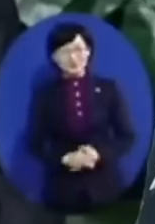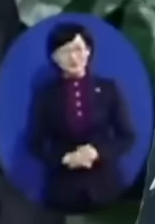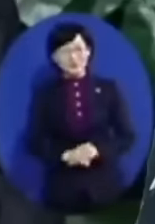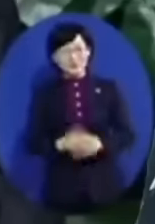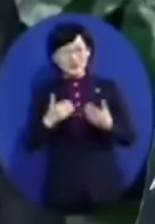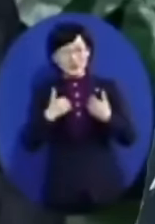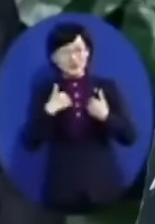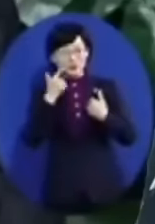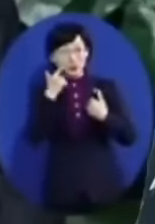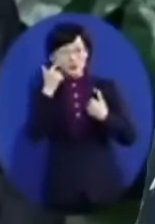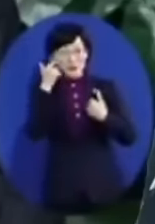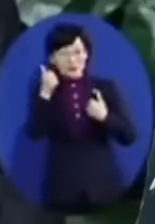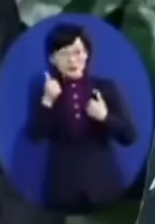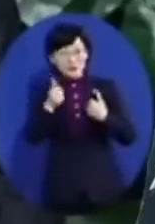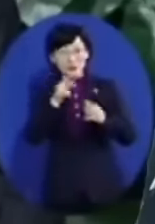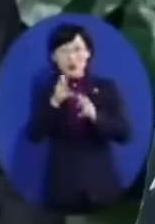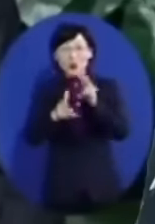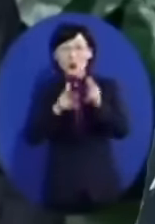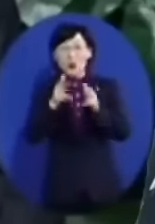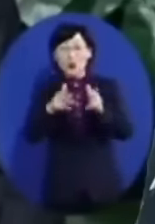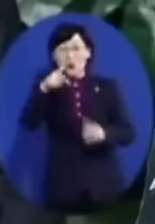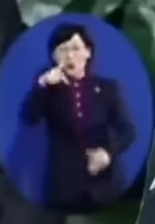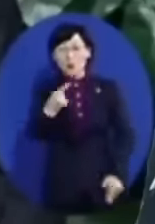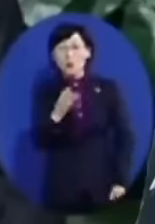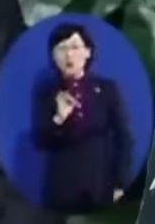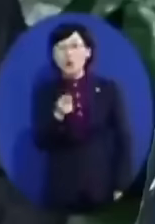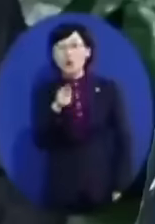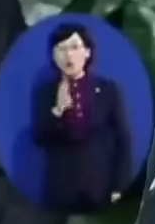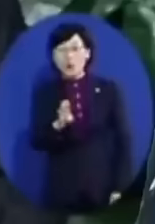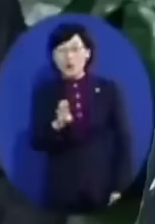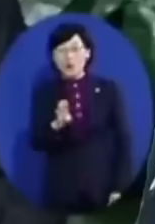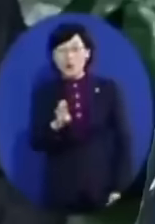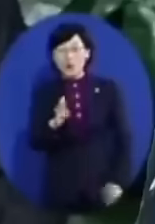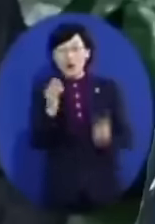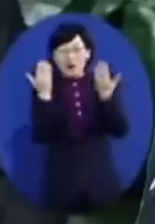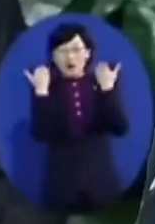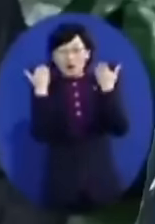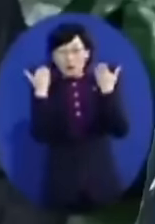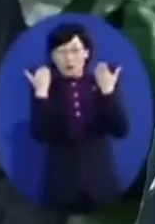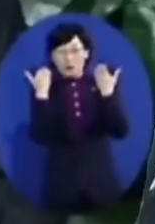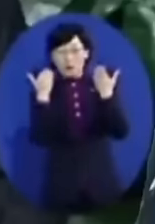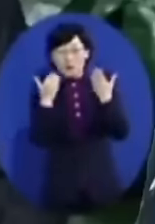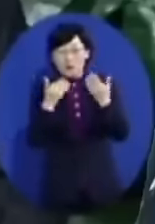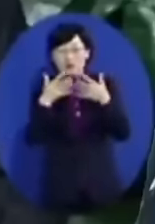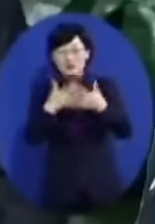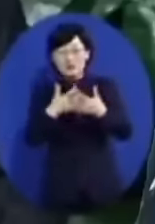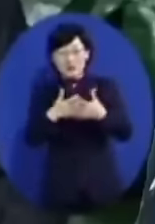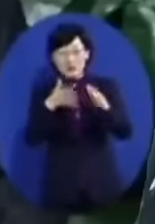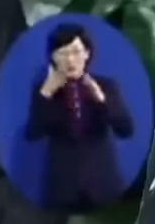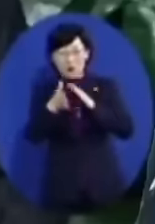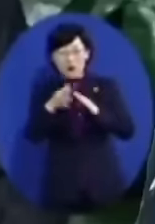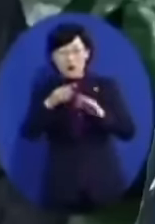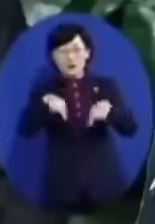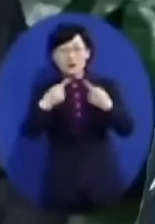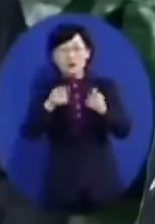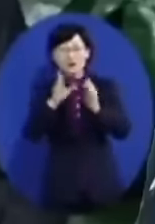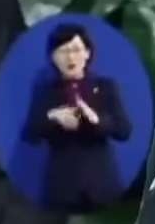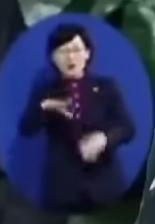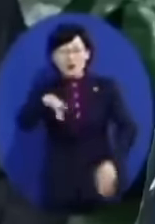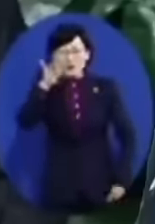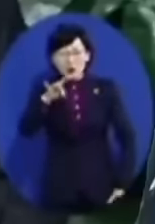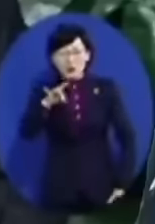제가 공업학교에 기계과에 들어갔을 때 제일 먼저 배운 것이 스트레스 스트레인